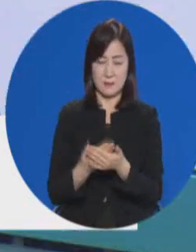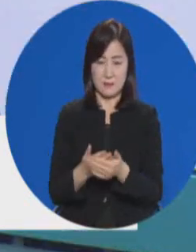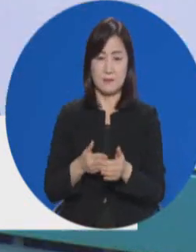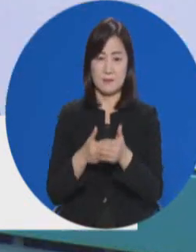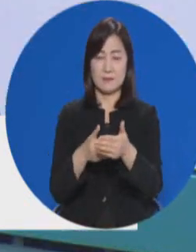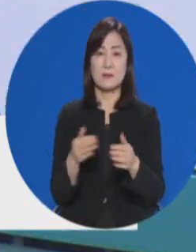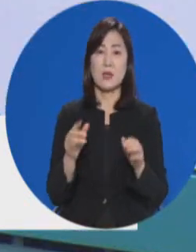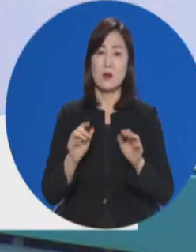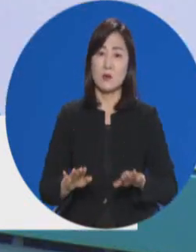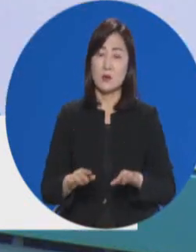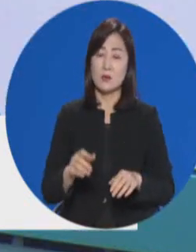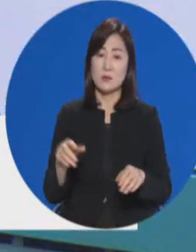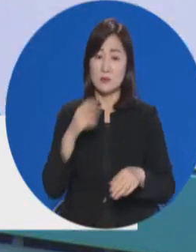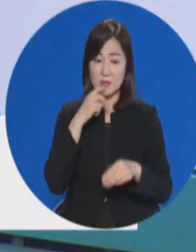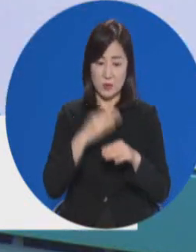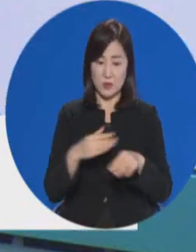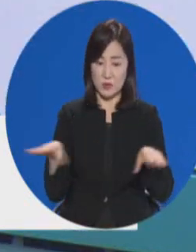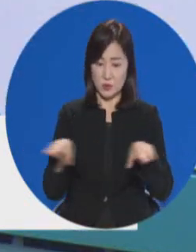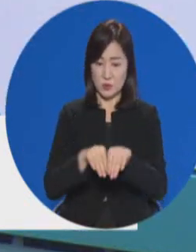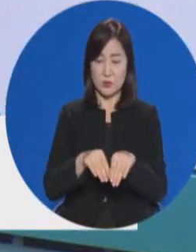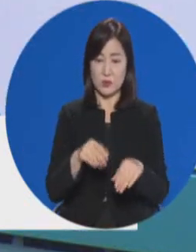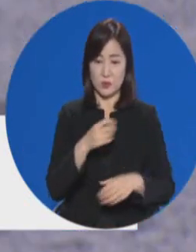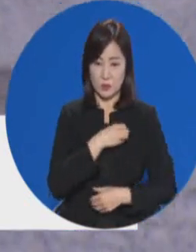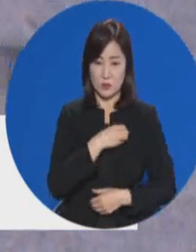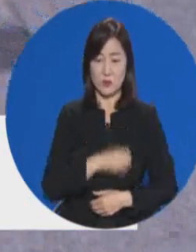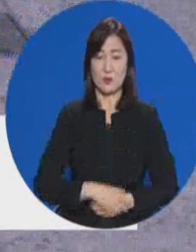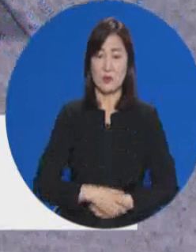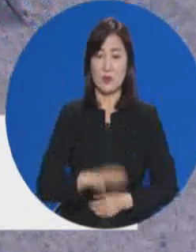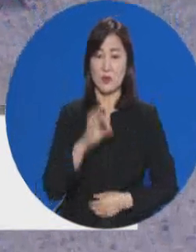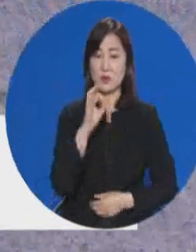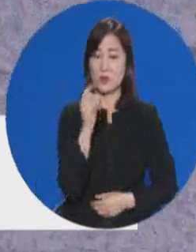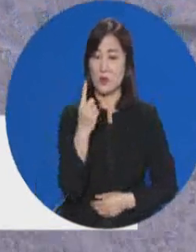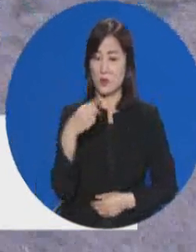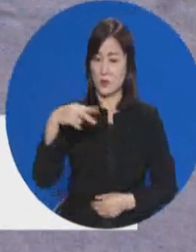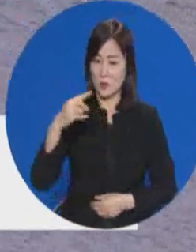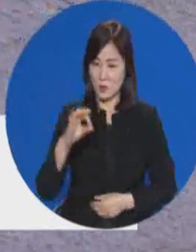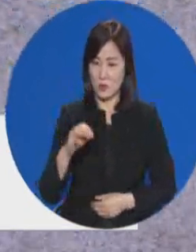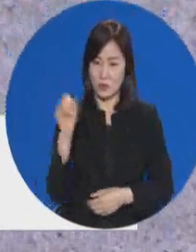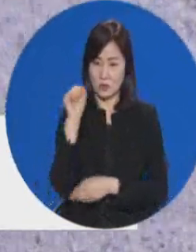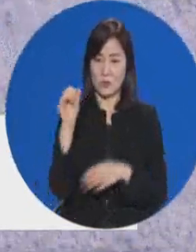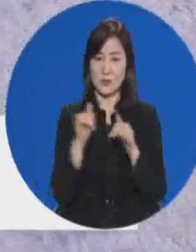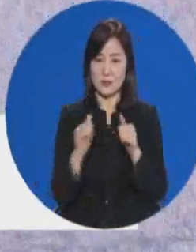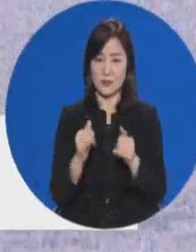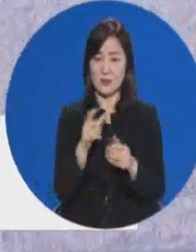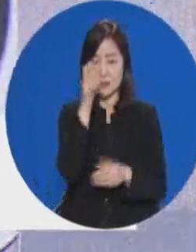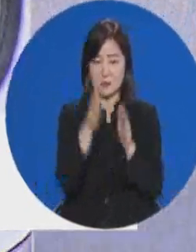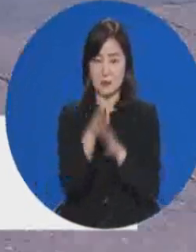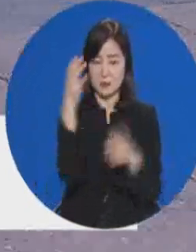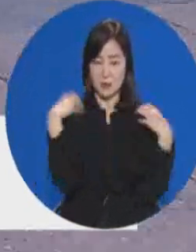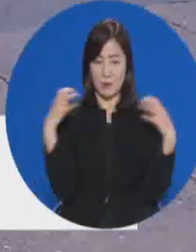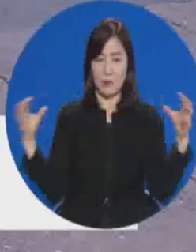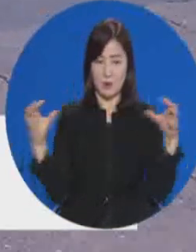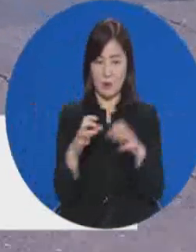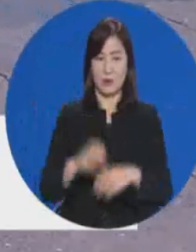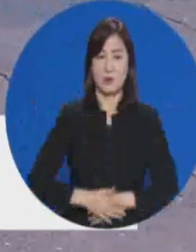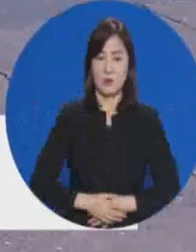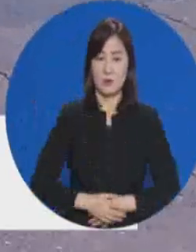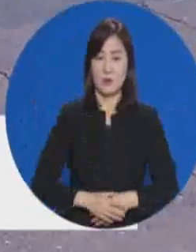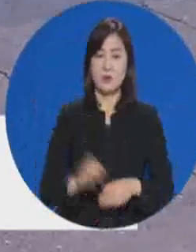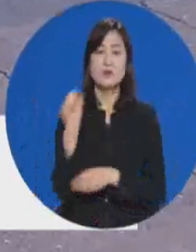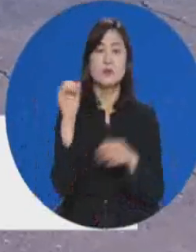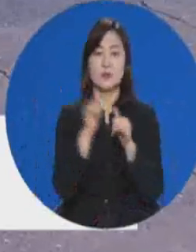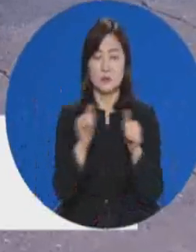민주노총 소속 동양교통 오동운수 노조원들은 오늘 여수시청 앞에서 집회를 열고 버스 운전원들을 위해 지급된